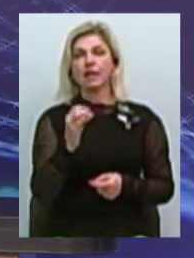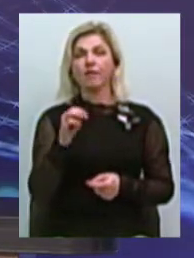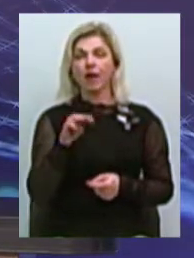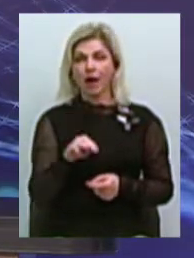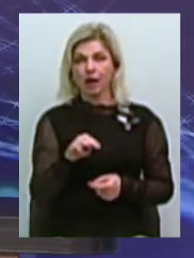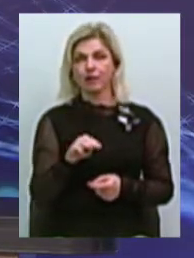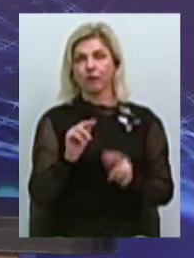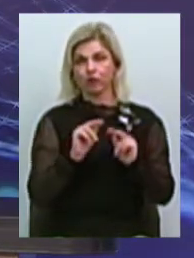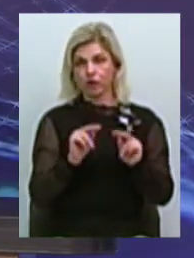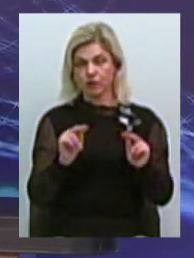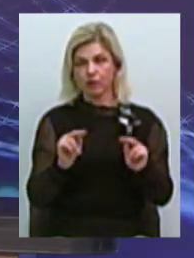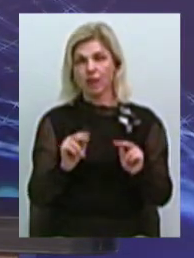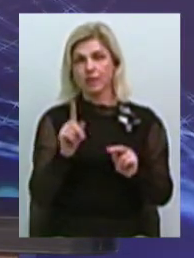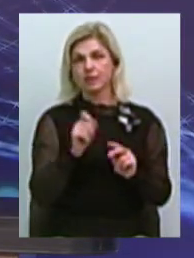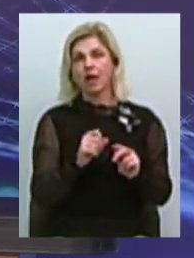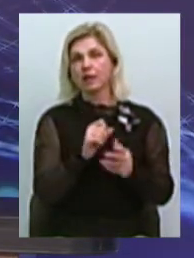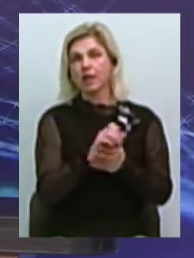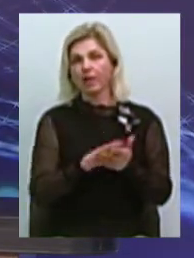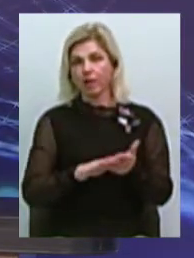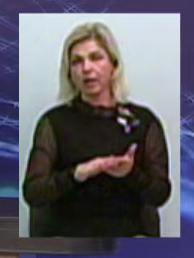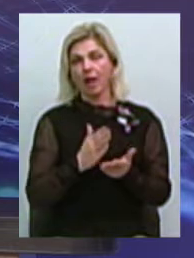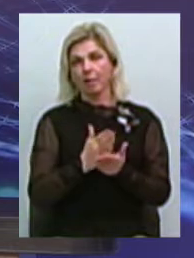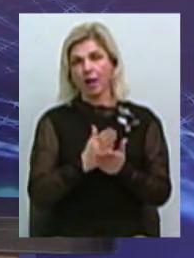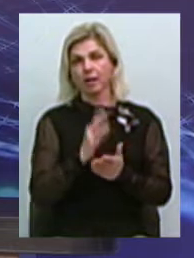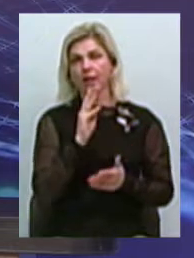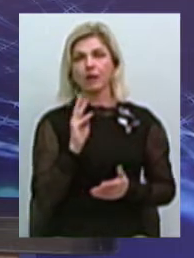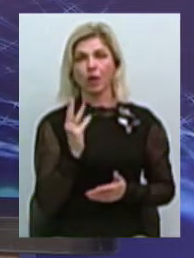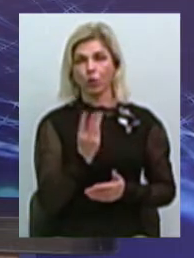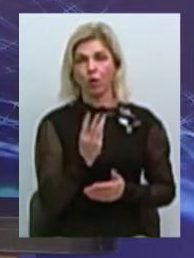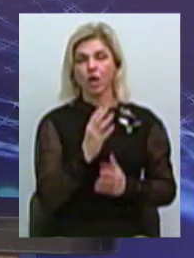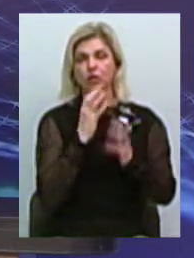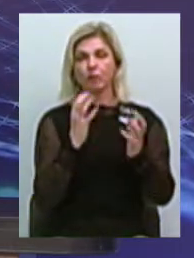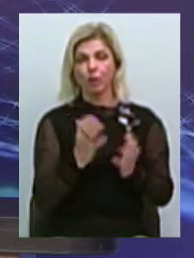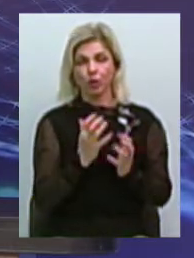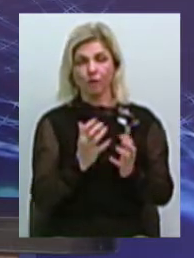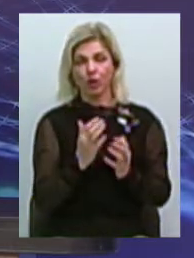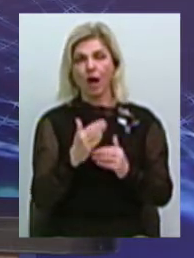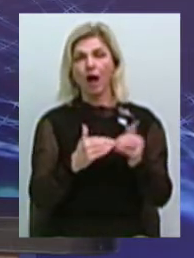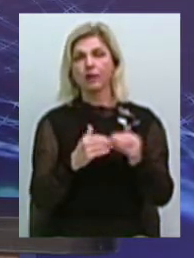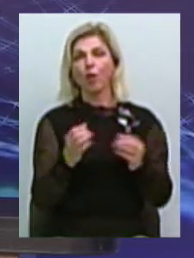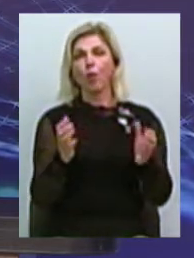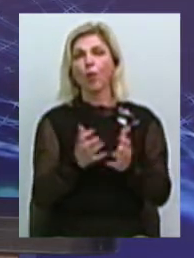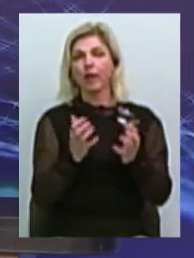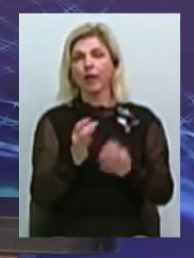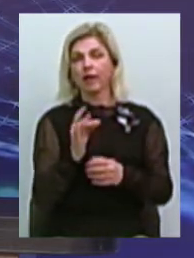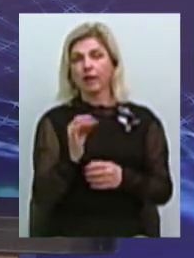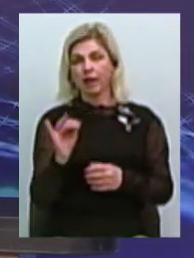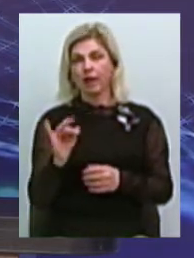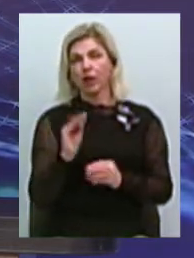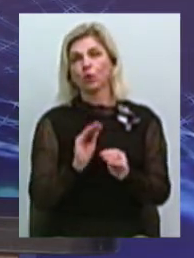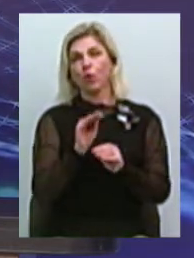вони за тривалістю мають 3 роки збереження відповідної категорії, ну і відповідної